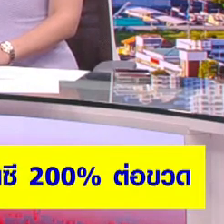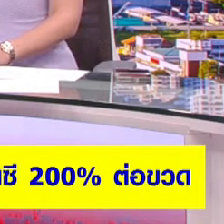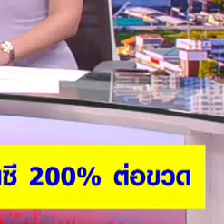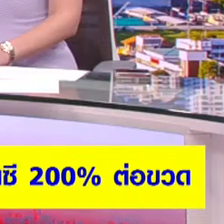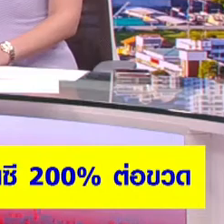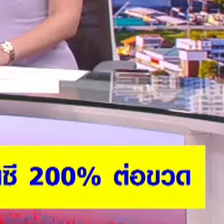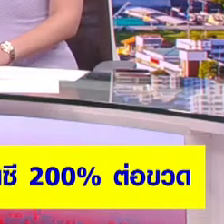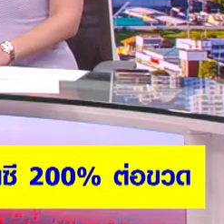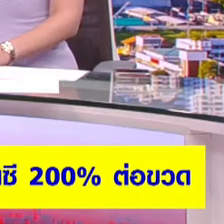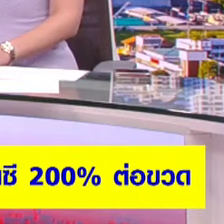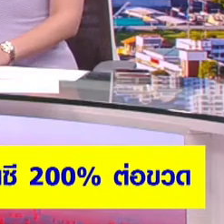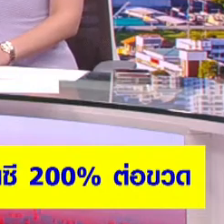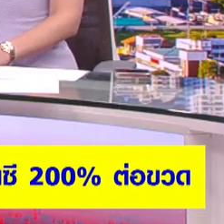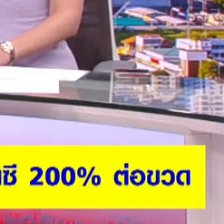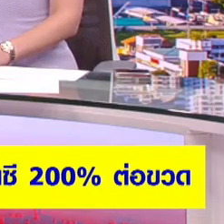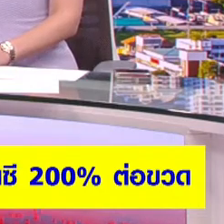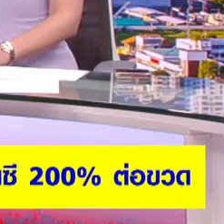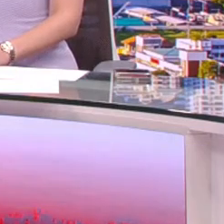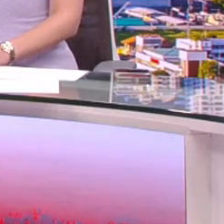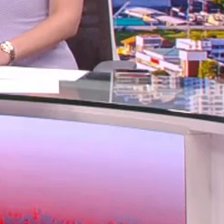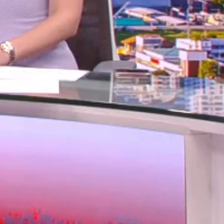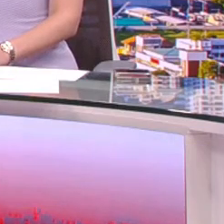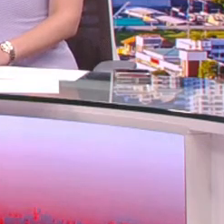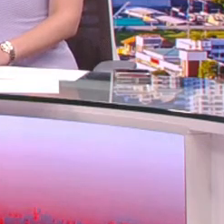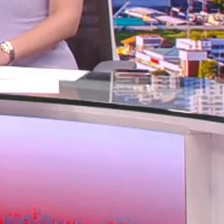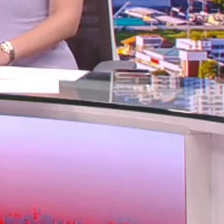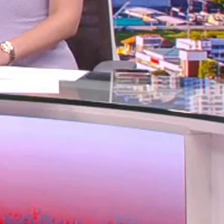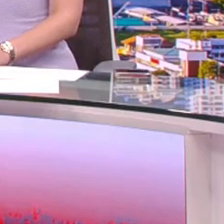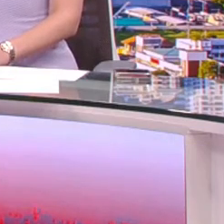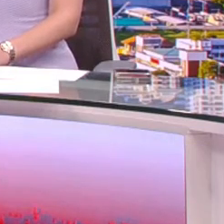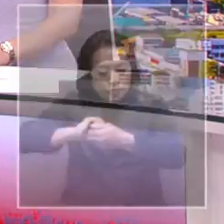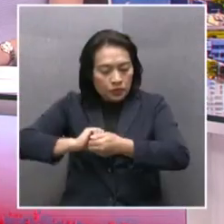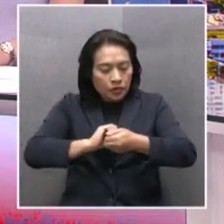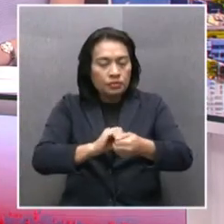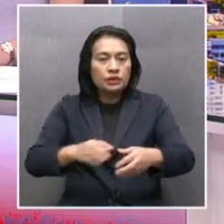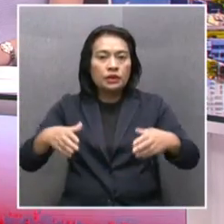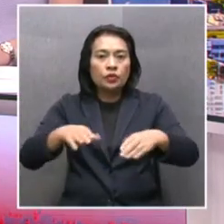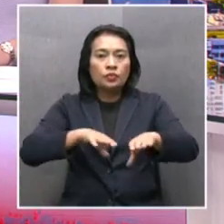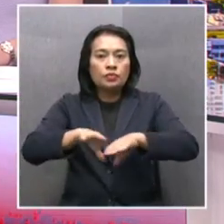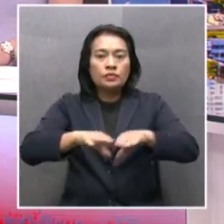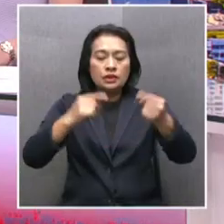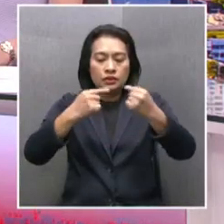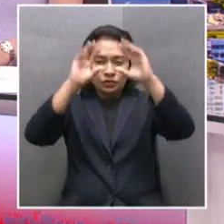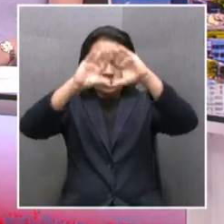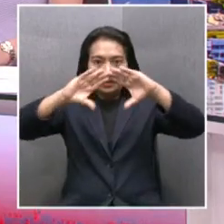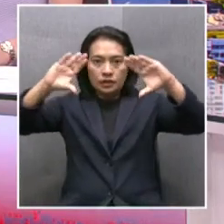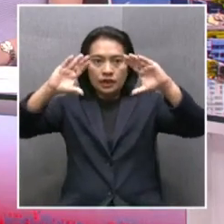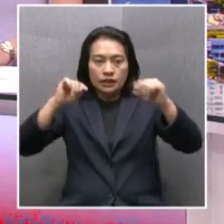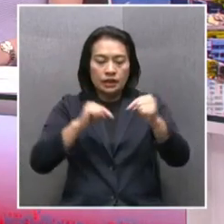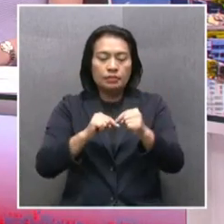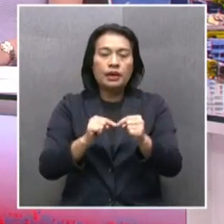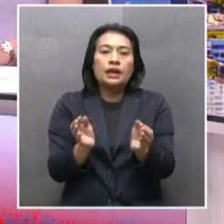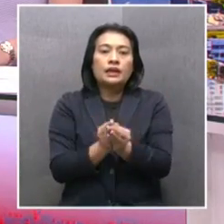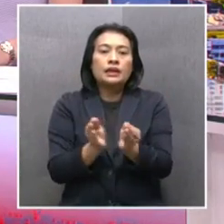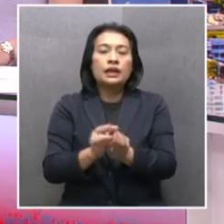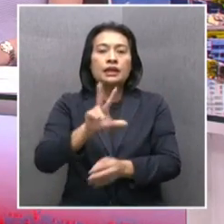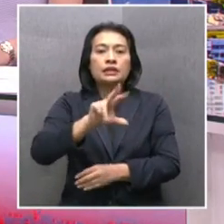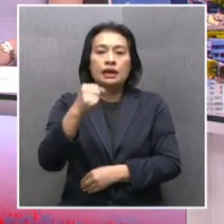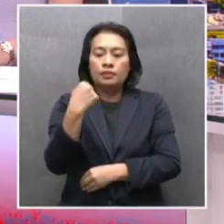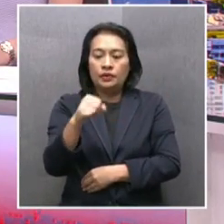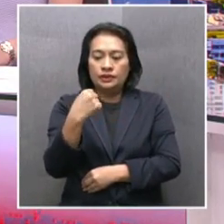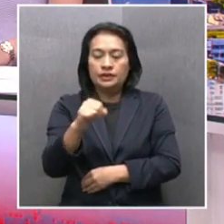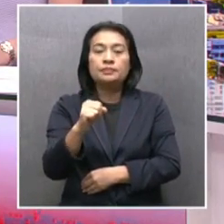านะครับเพื่อดูว่ามีข้อตกลงอะไรในการที่จะมาร่วมกันจัดตั้งรัฐบาลซึ่งตอนนี้เสียงที่รวบรวมได้เนี่ยคือ310เสียงน ะ